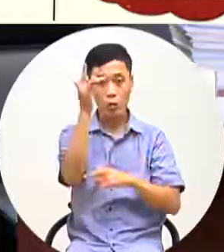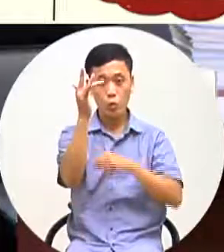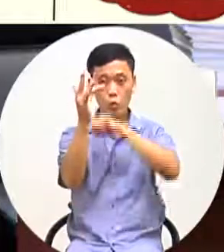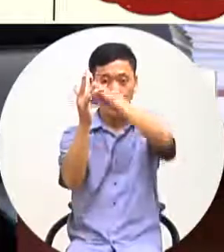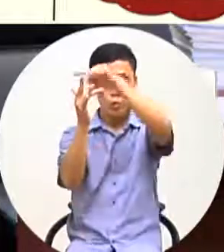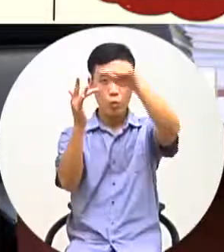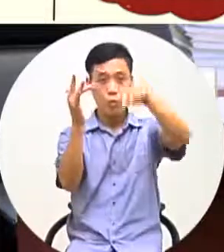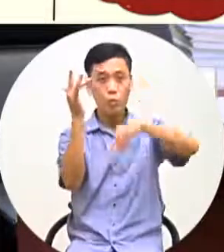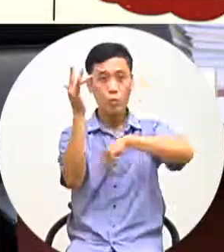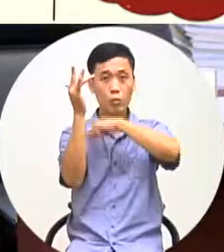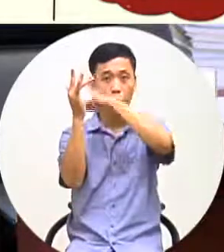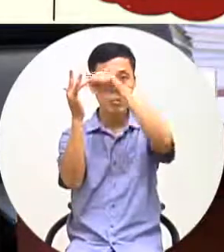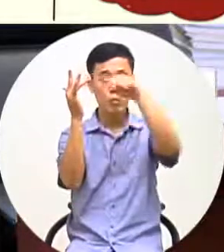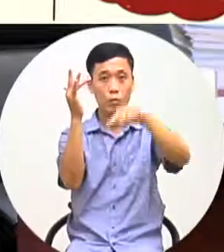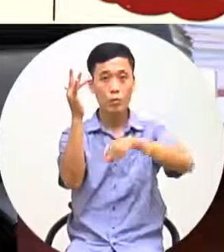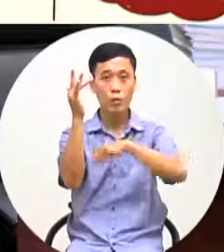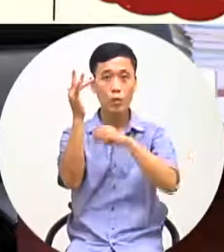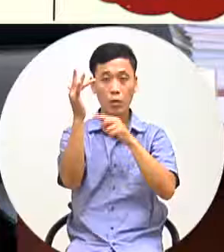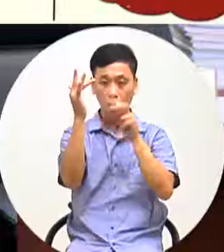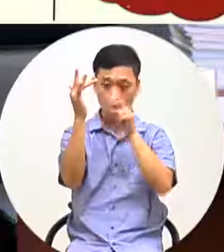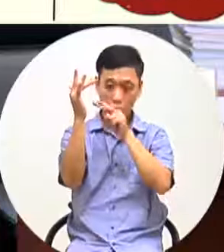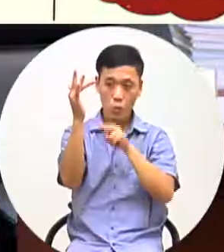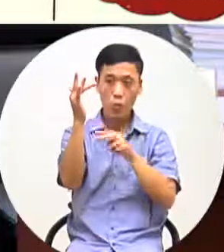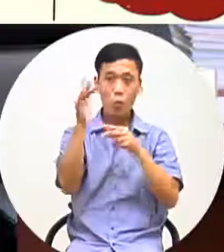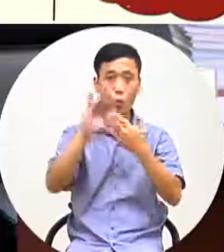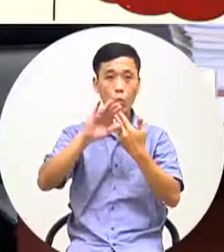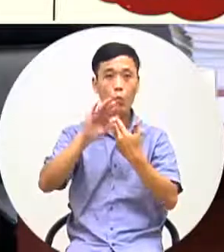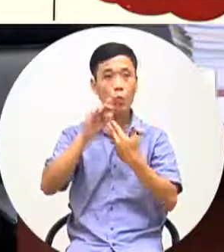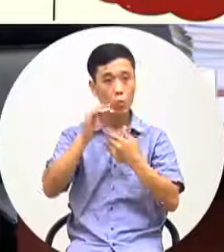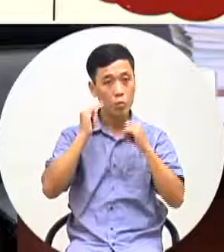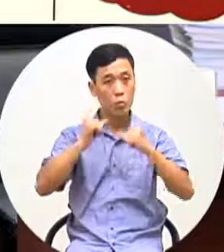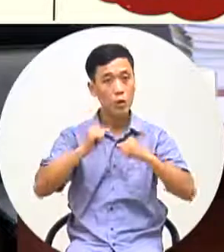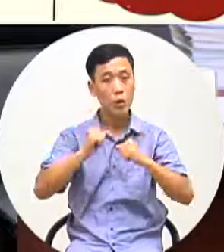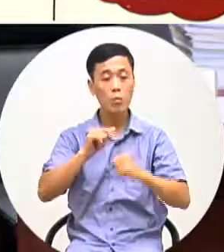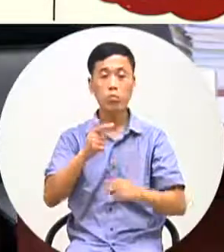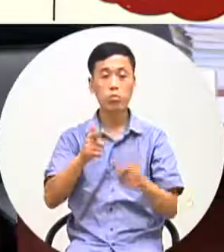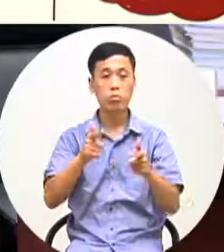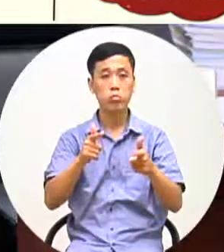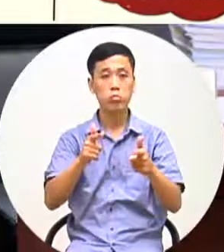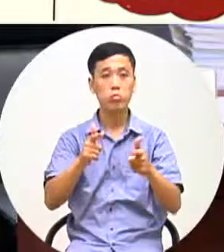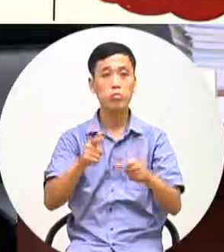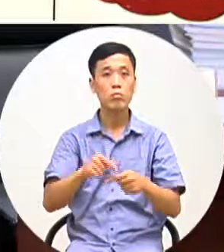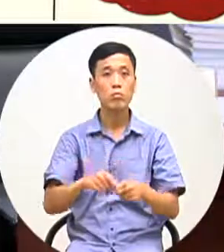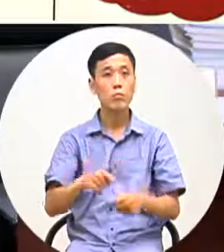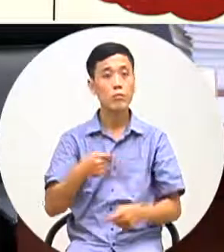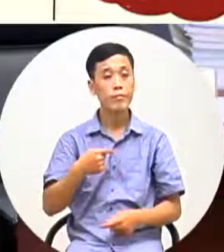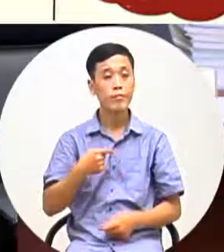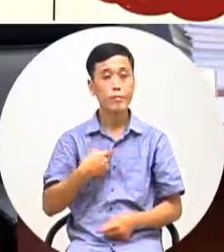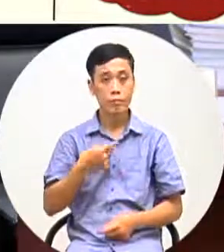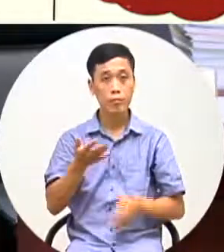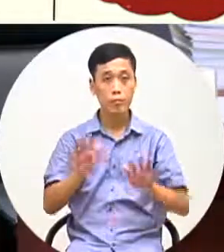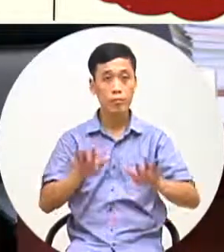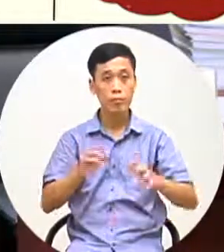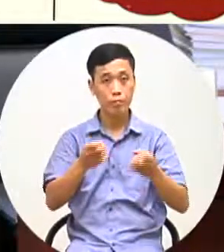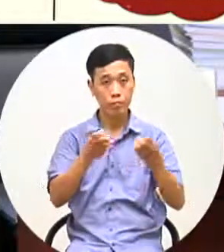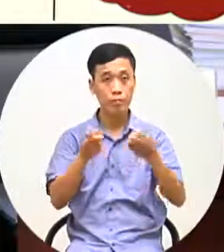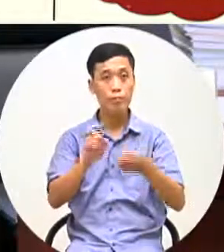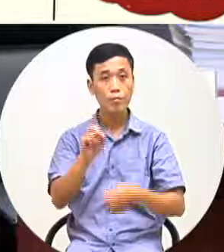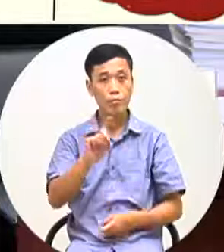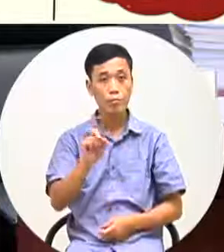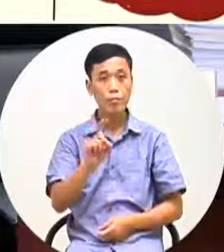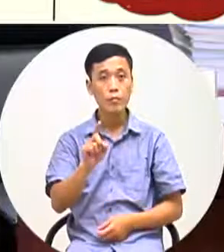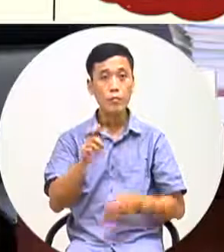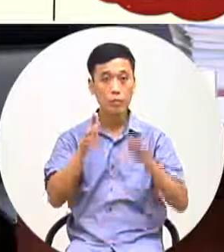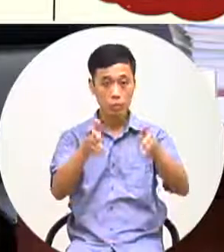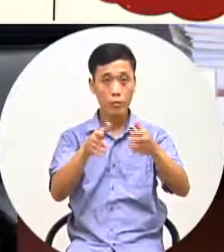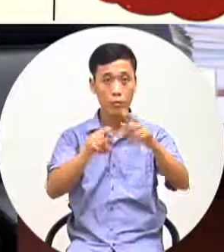的。好，那所以从这个观点上面来看，我现在要讨论的就是说，十月份我们这个最近发生